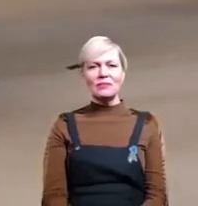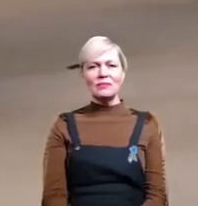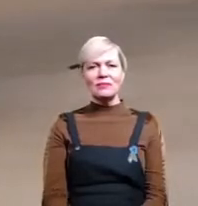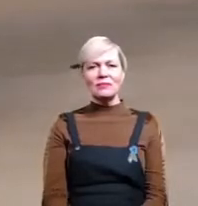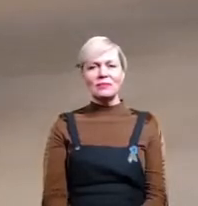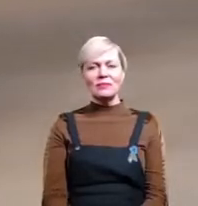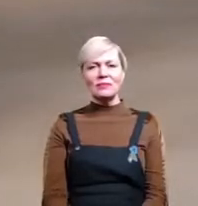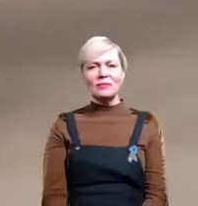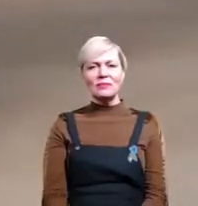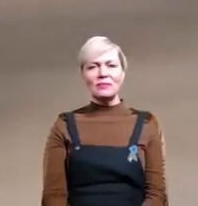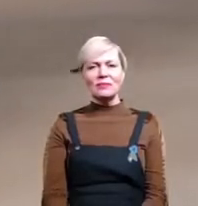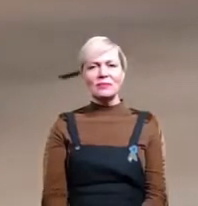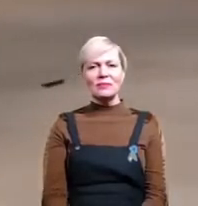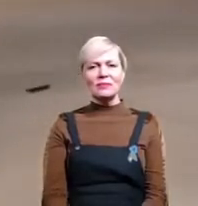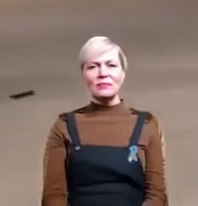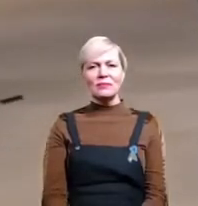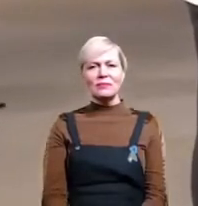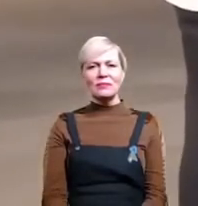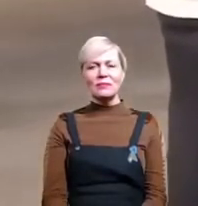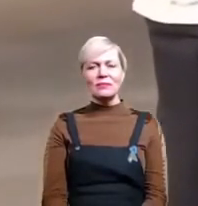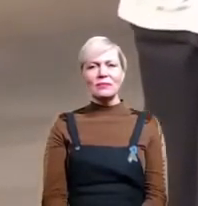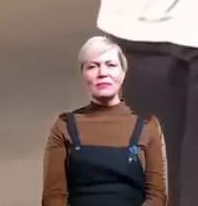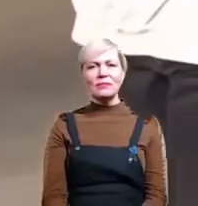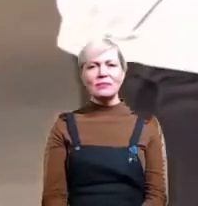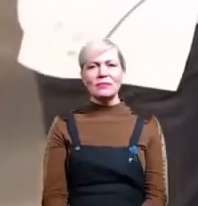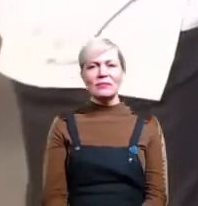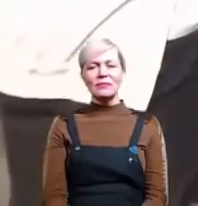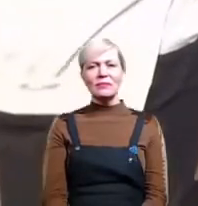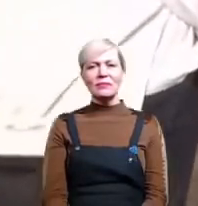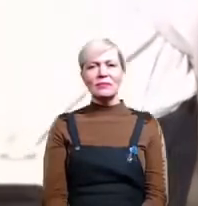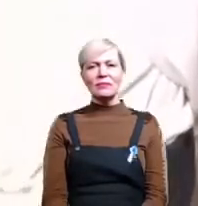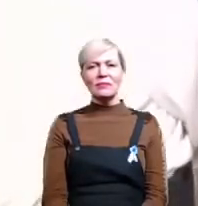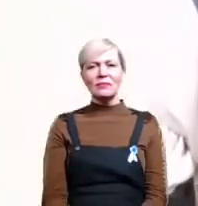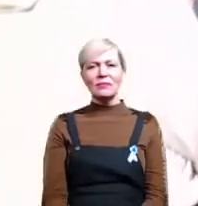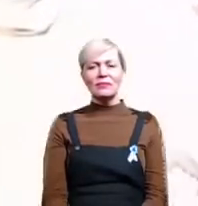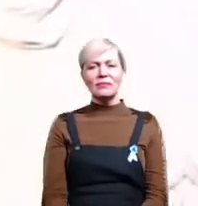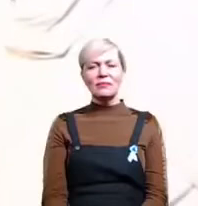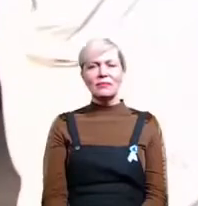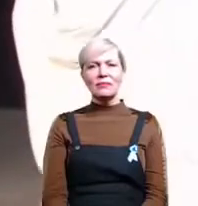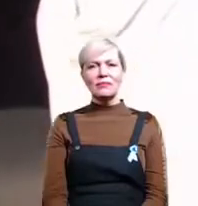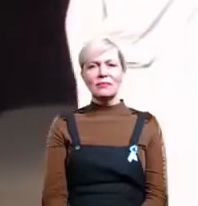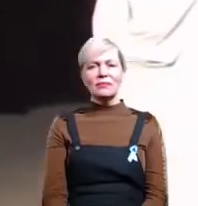Да, туда, да. И потом тук.